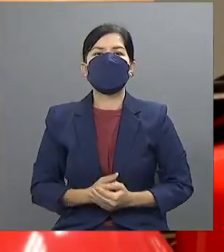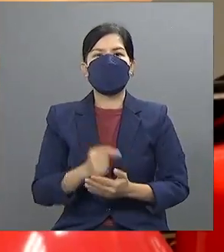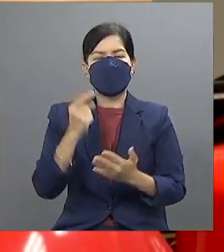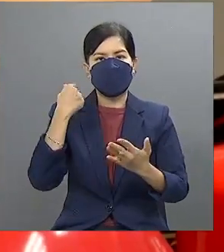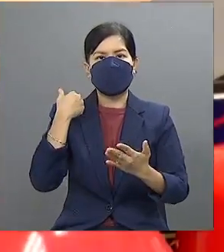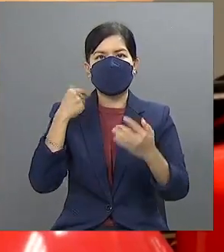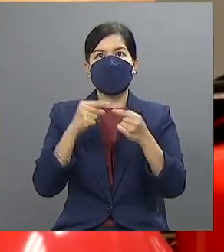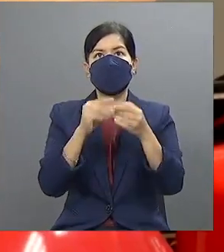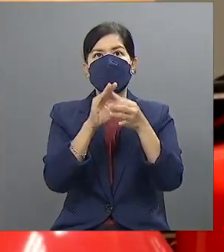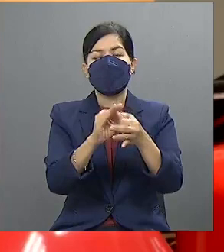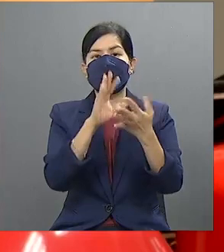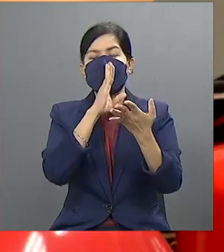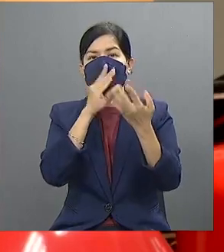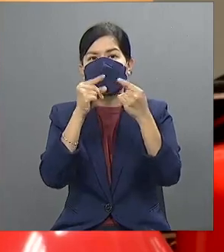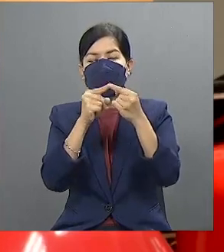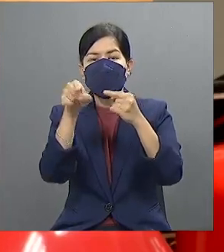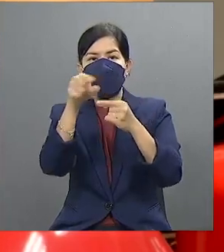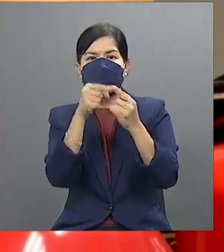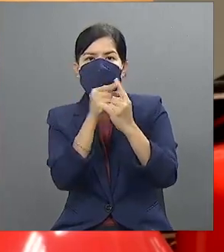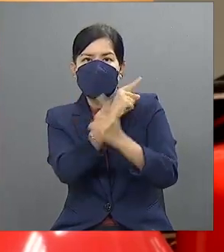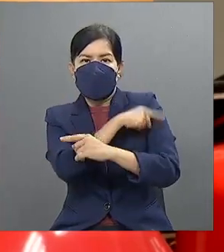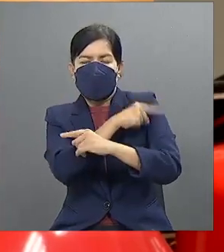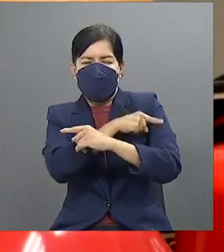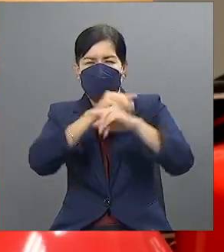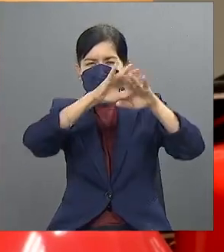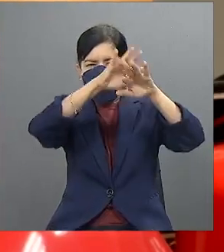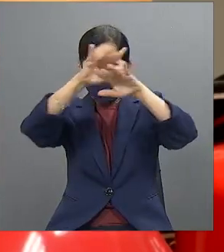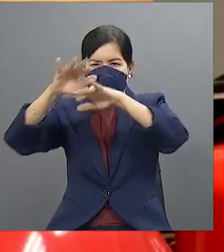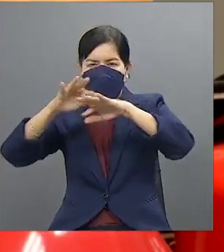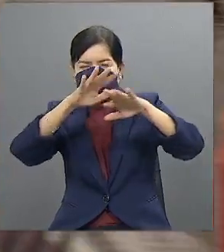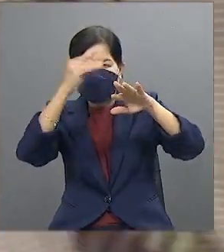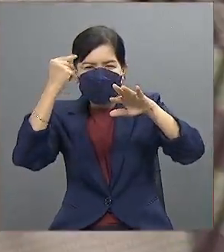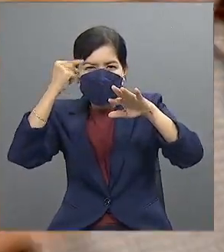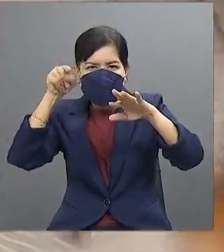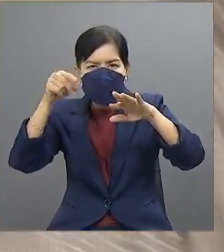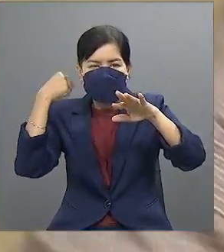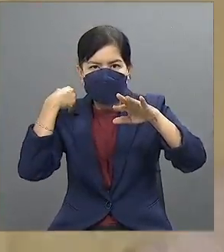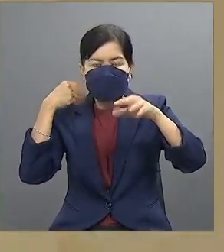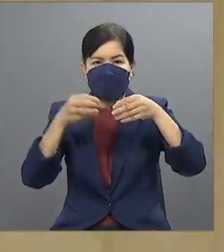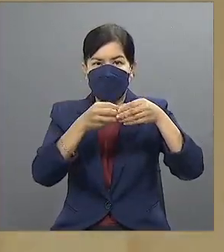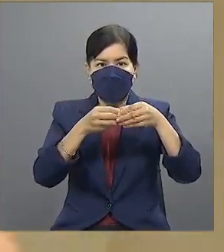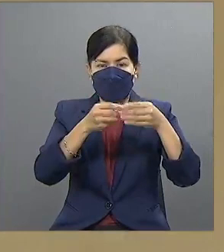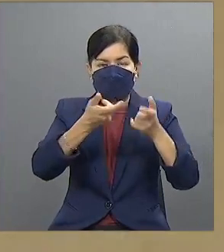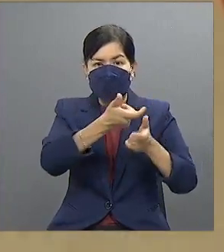เหต